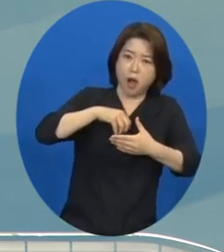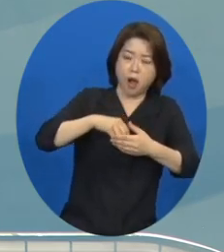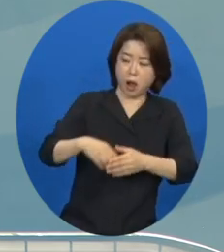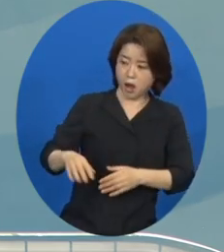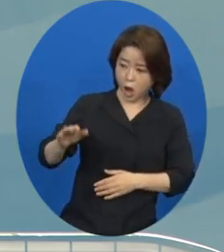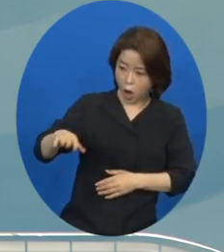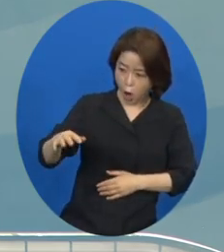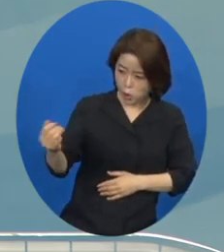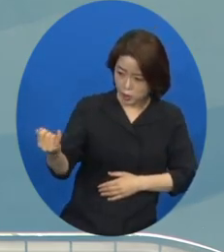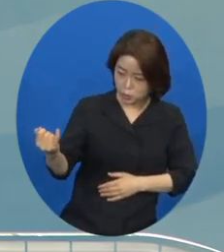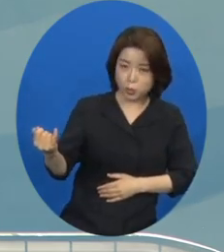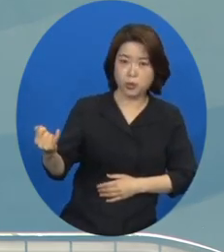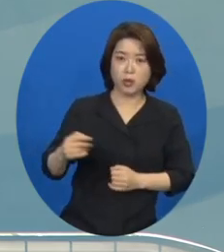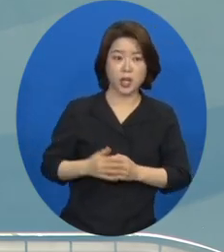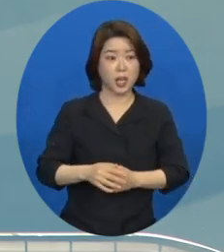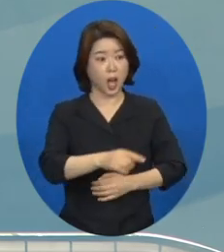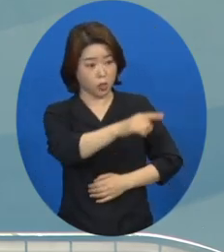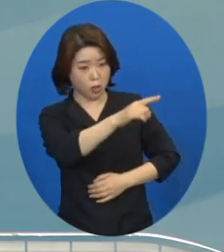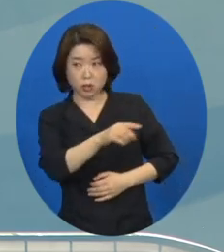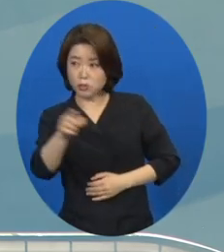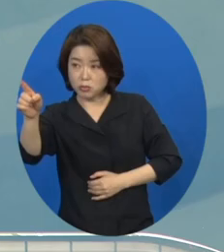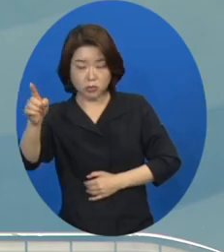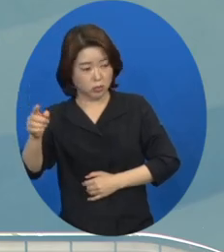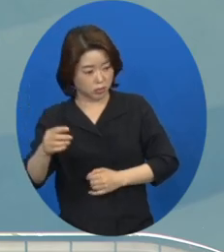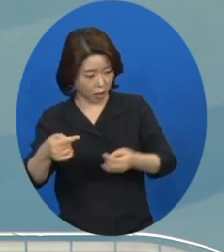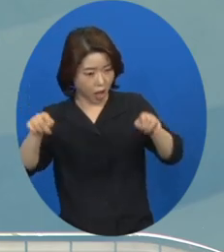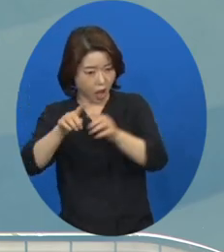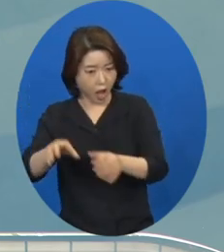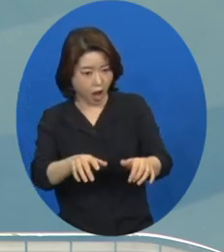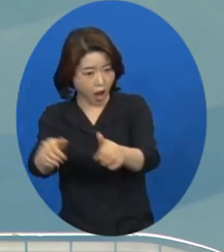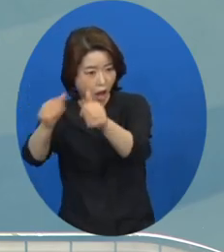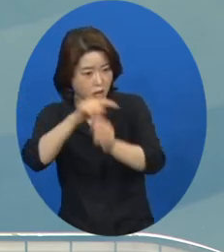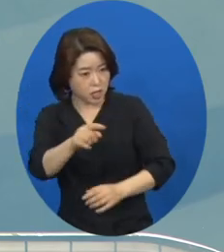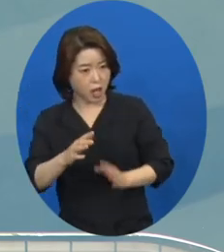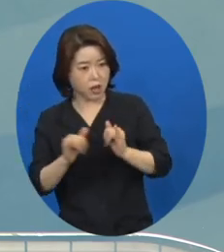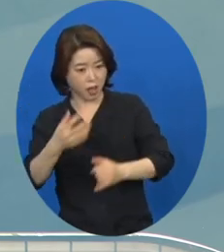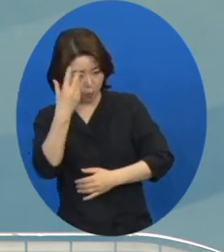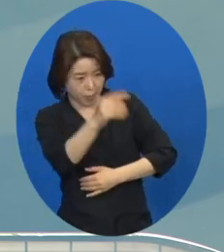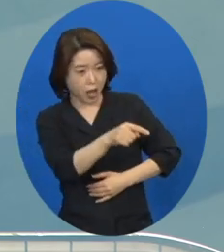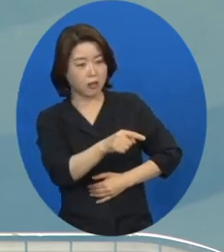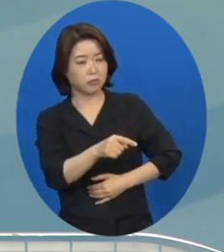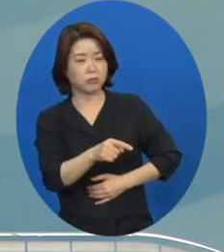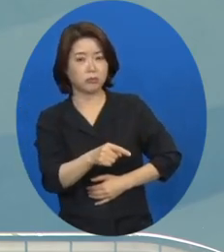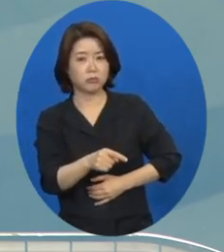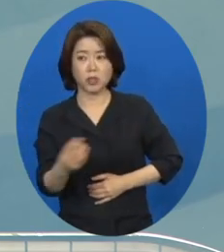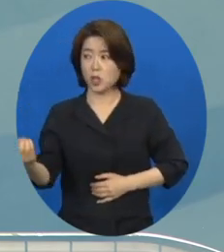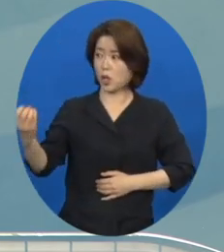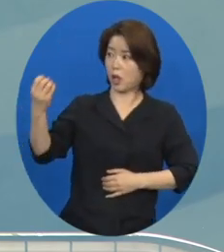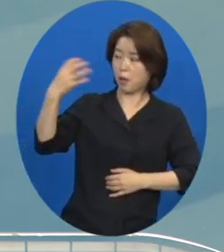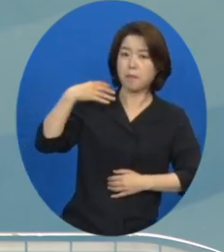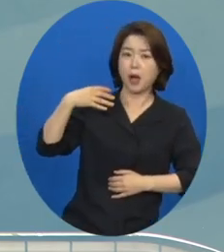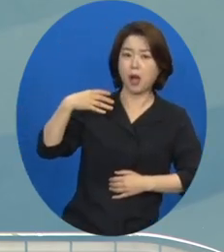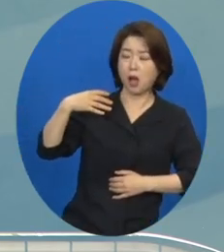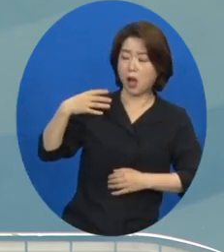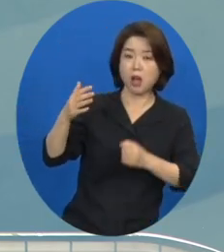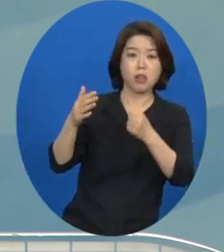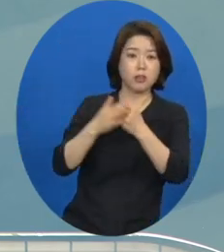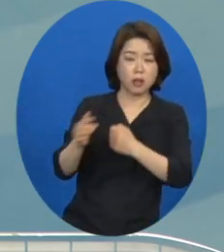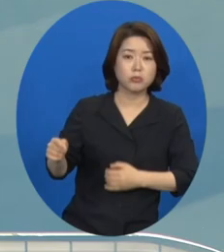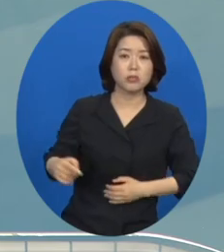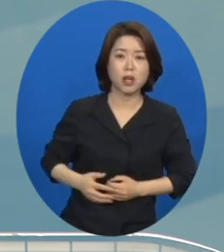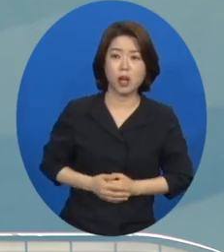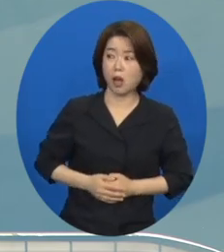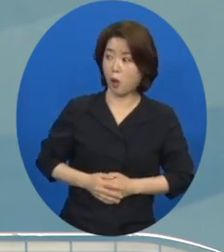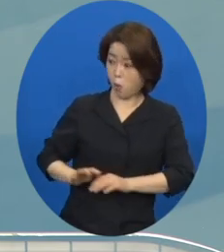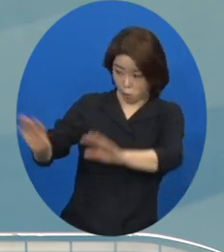소녀가, 당신도 저 사람과 함께 다니던 사람이죠, 내가 본 적이 있어요, 아, 이렇게 말을 한 것 때문에